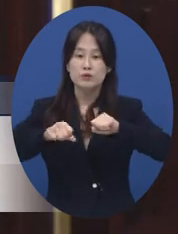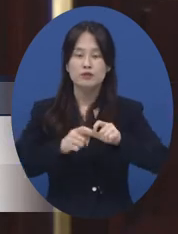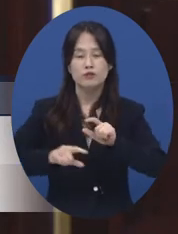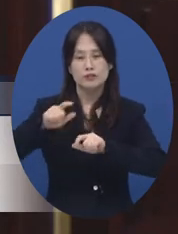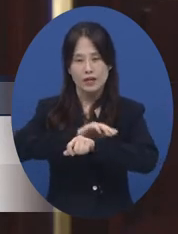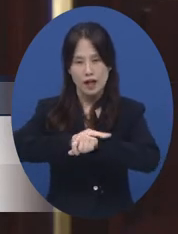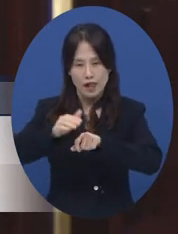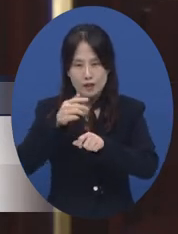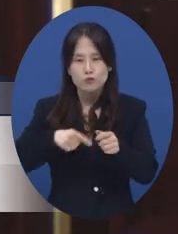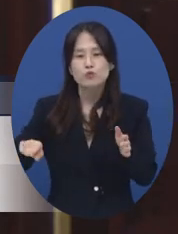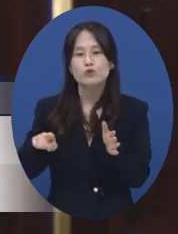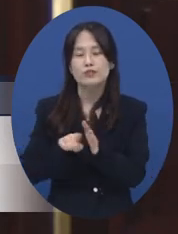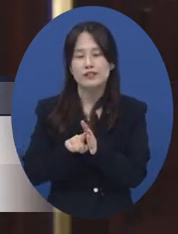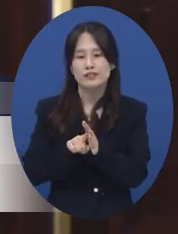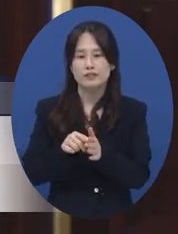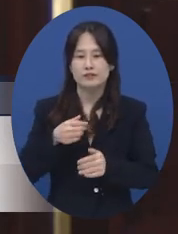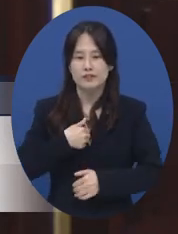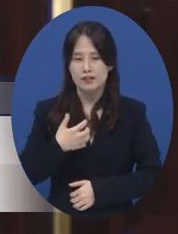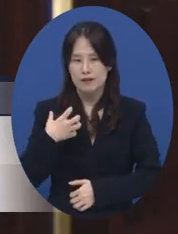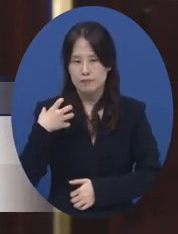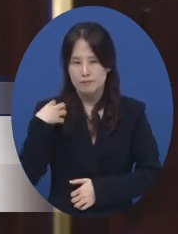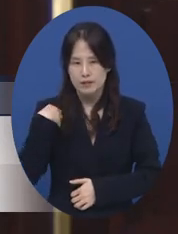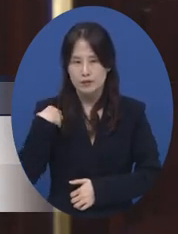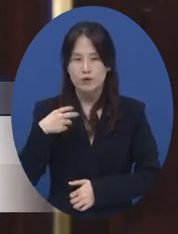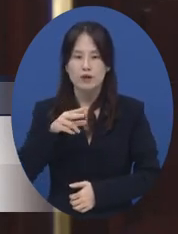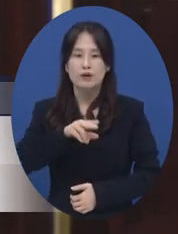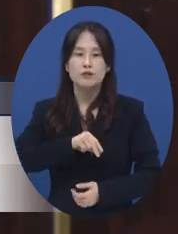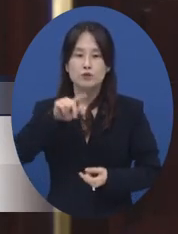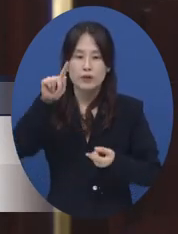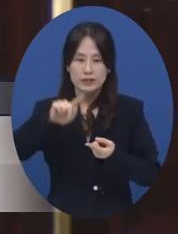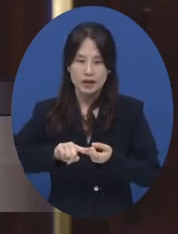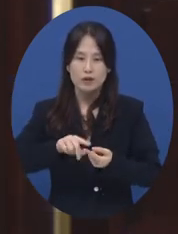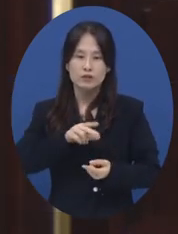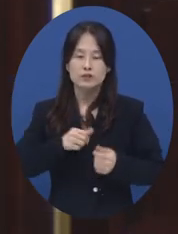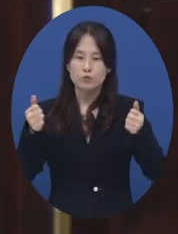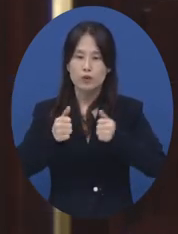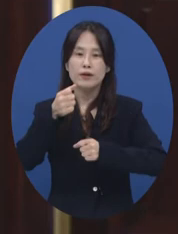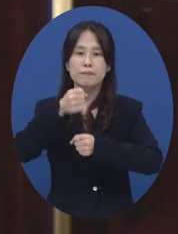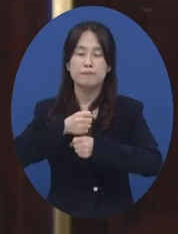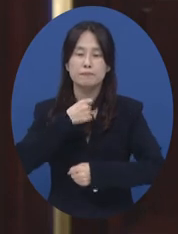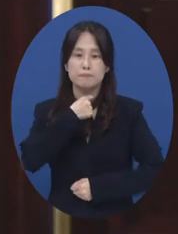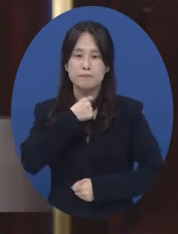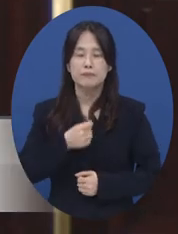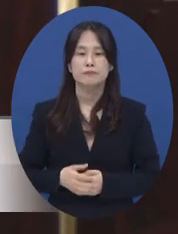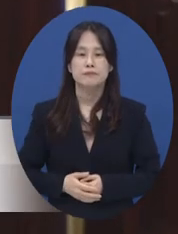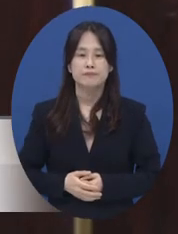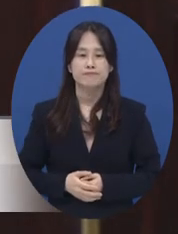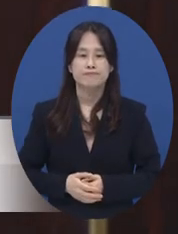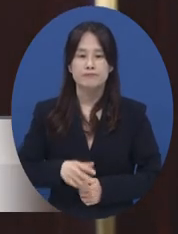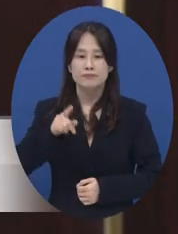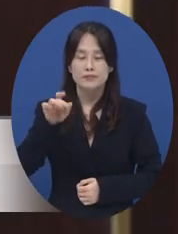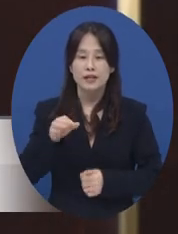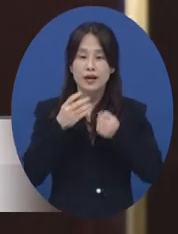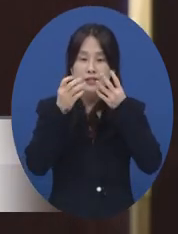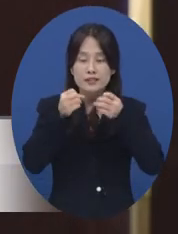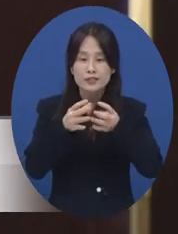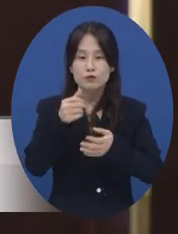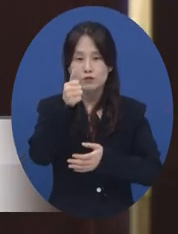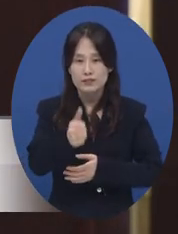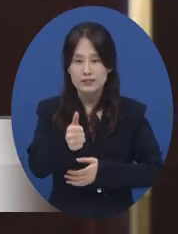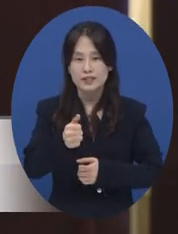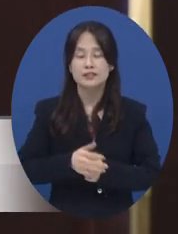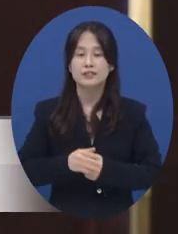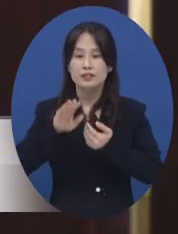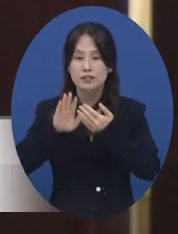잘하실 수 있는 역할을 하면서 의외다 우뇌를 만들겠습니다 장 신임 의장은 제 10대 효의